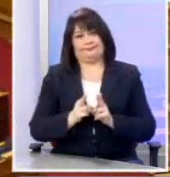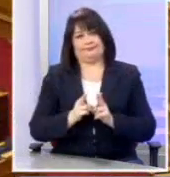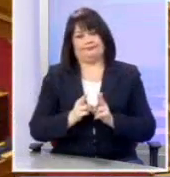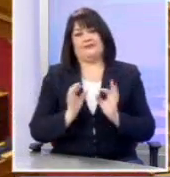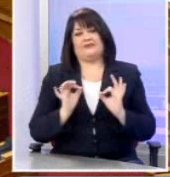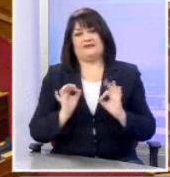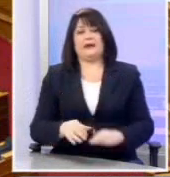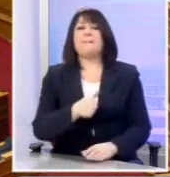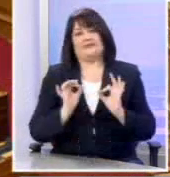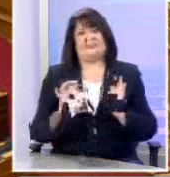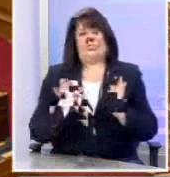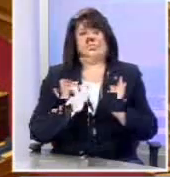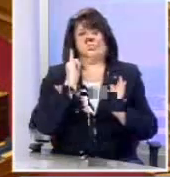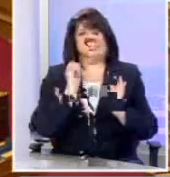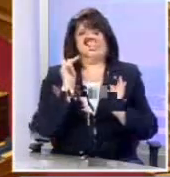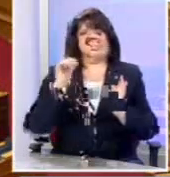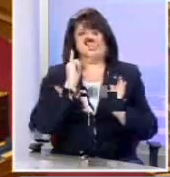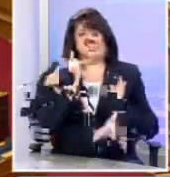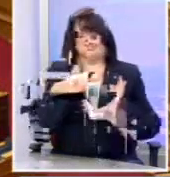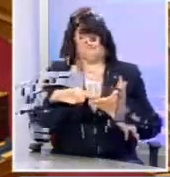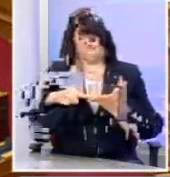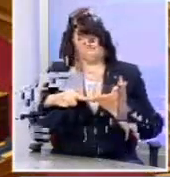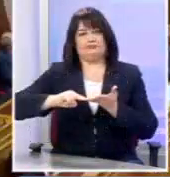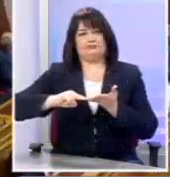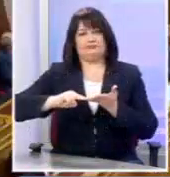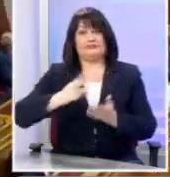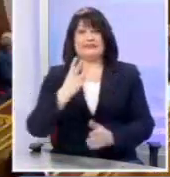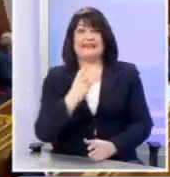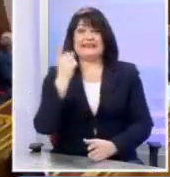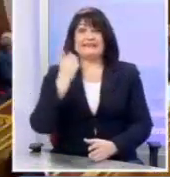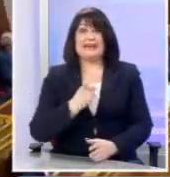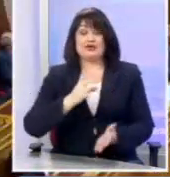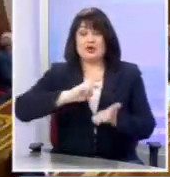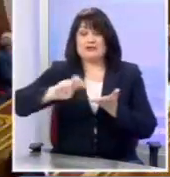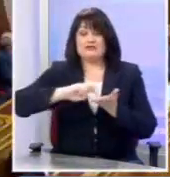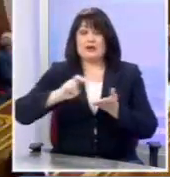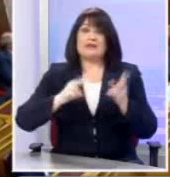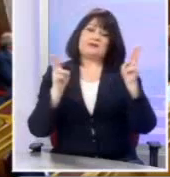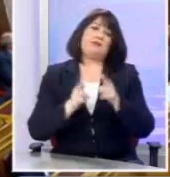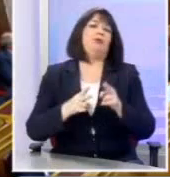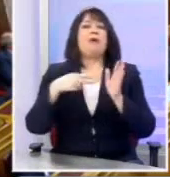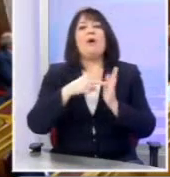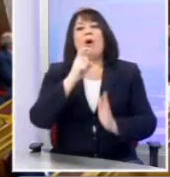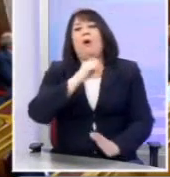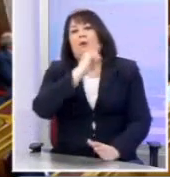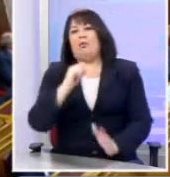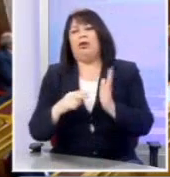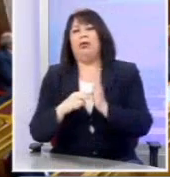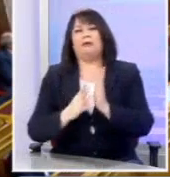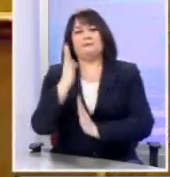Μόνο στο ΙΚΑ έχουμε μείωση 30% των εισφορών μεταξύ